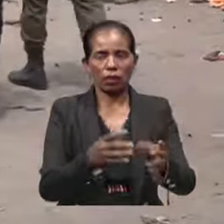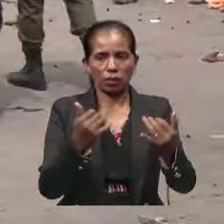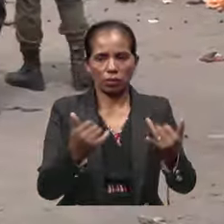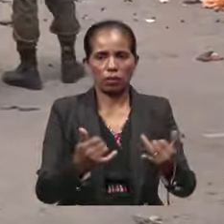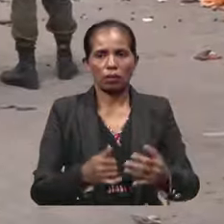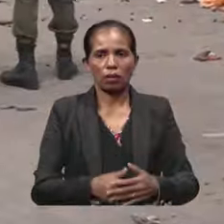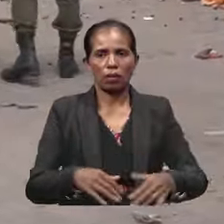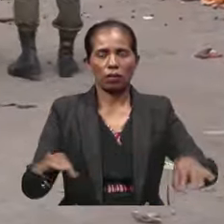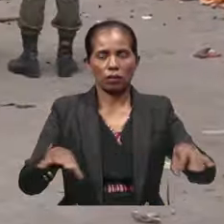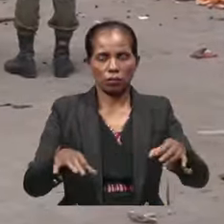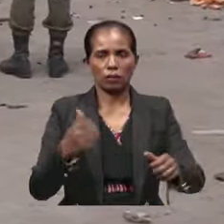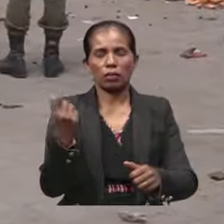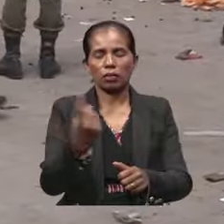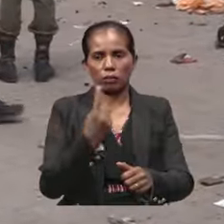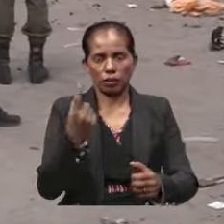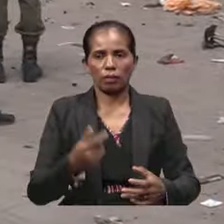ne serviço rutina.